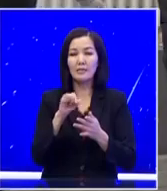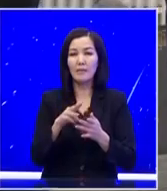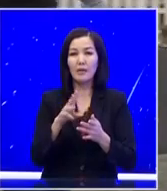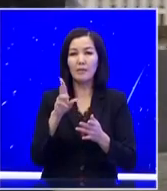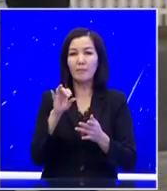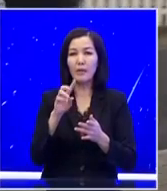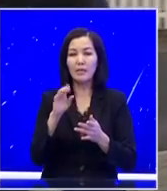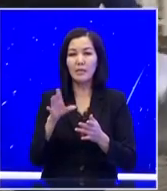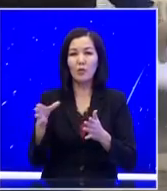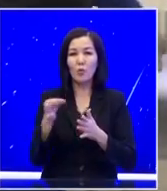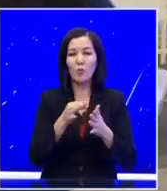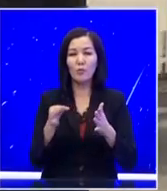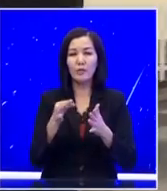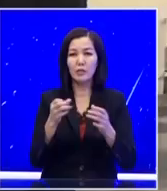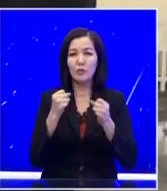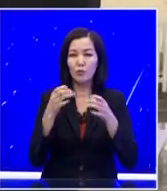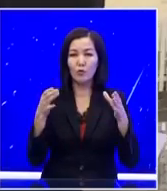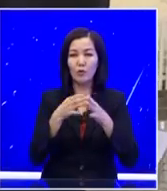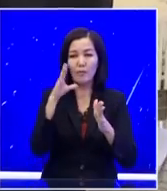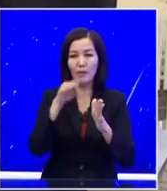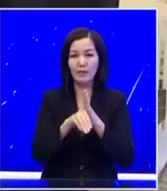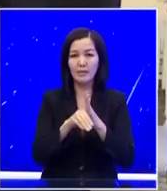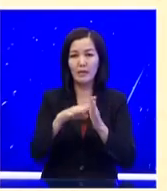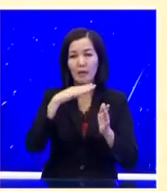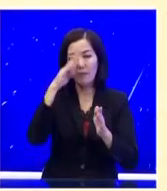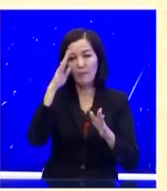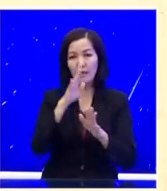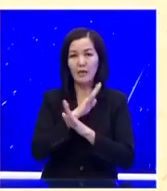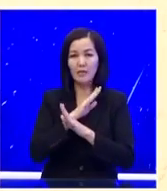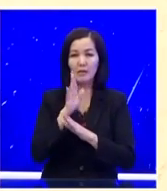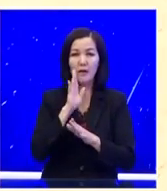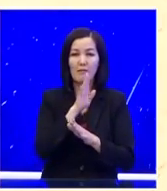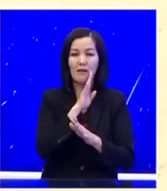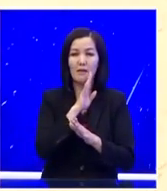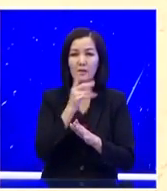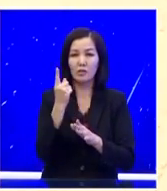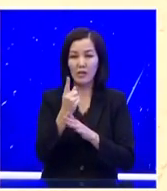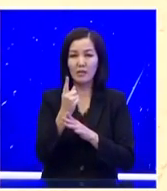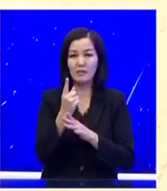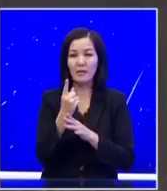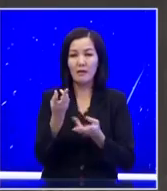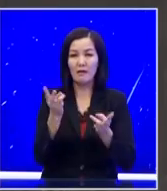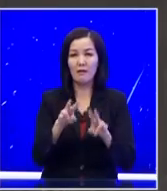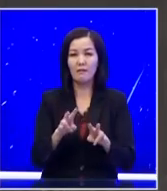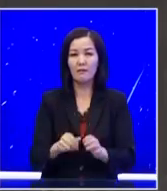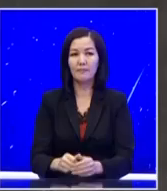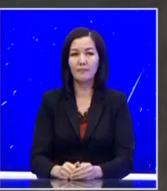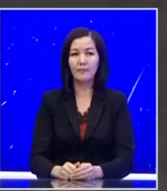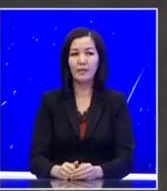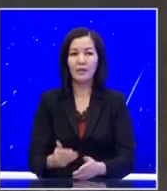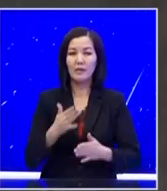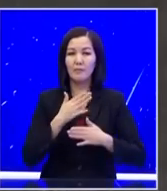джиу-джитсудан облыстық жасөспірімдер құрамасының мүшесі. Әкелері қайтыс болған, анасы Майрагүл оларды жалғыз өсіріп отыр. Мінекей бізге